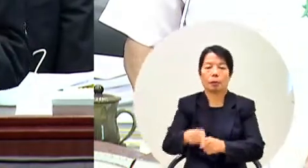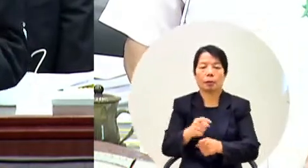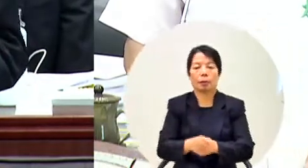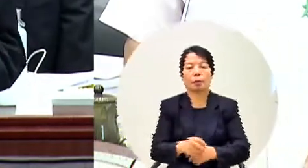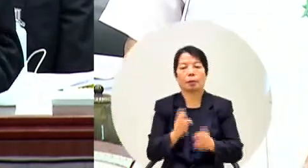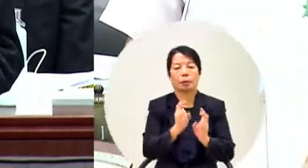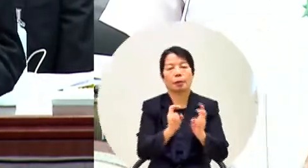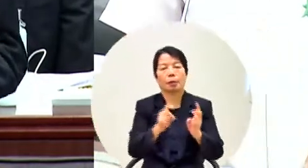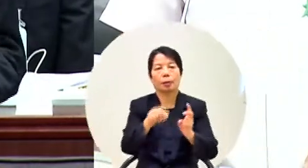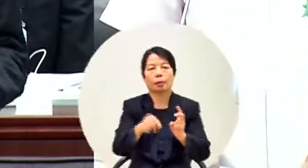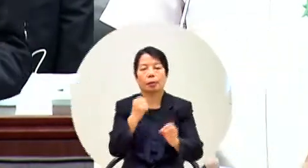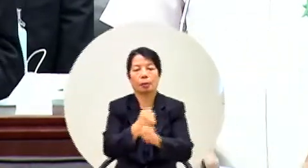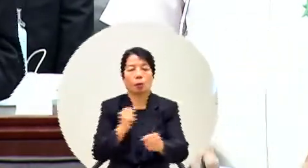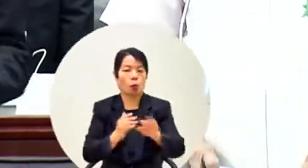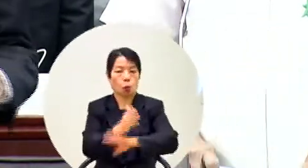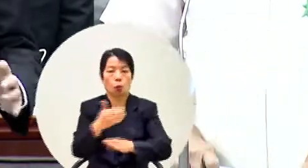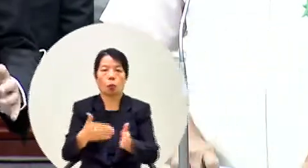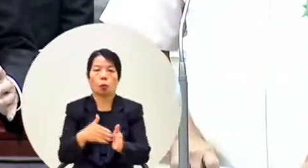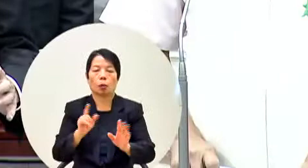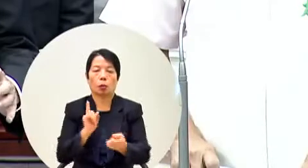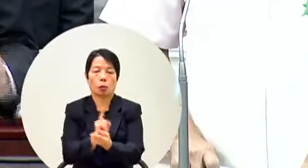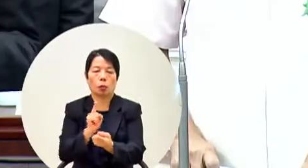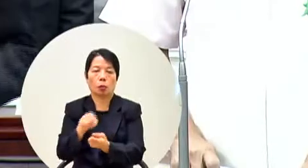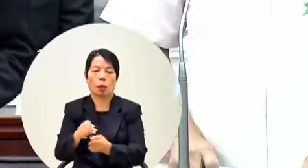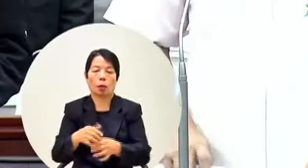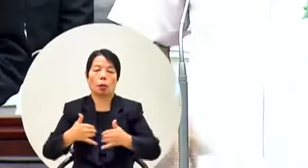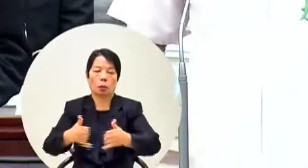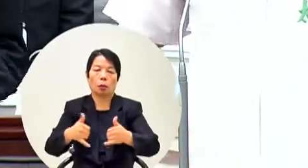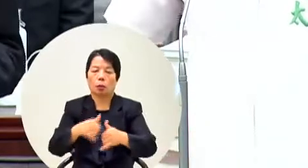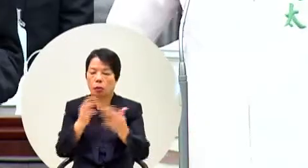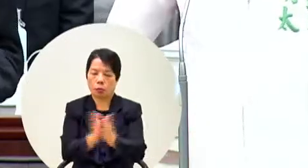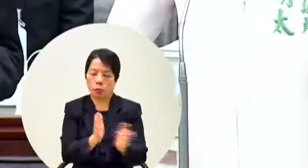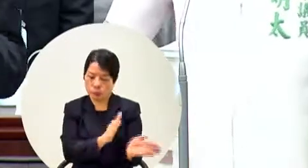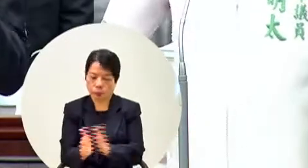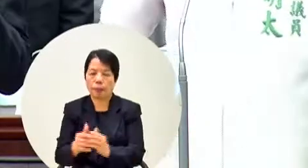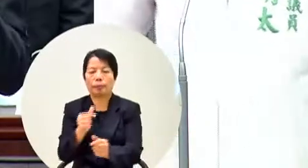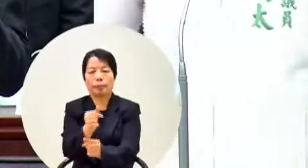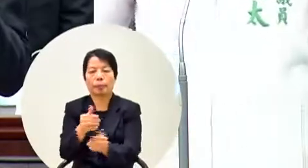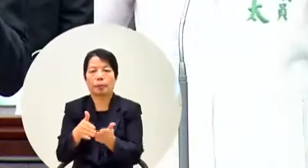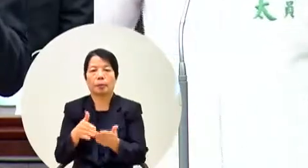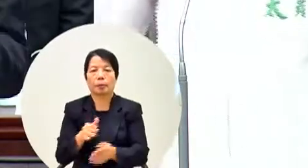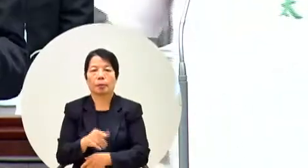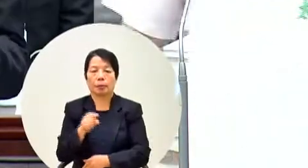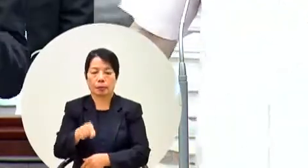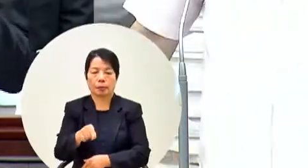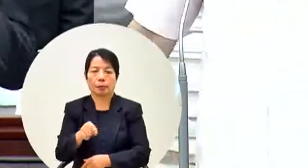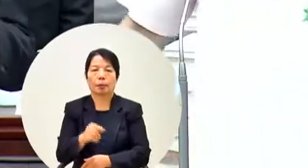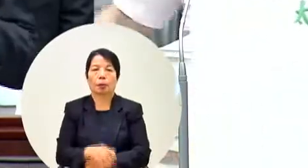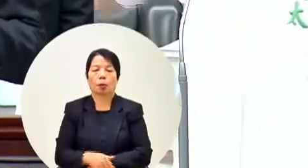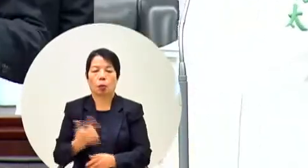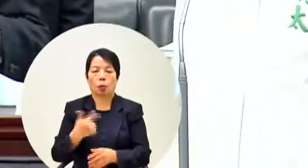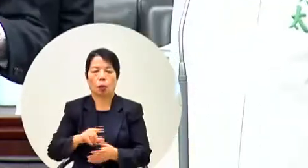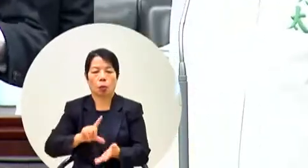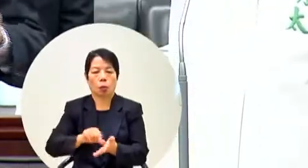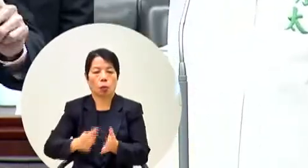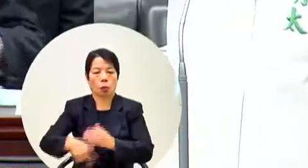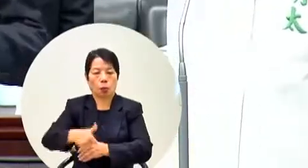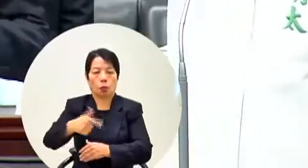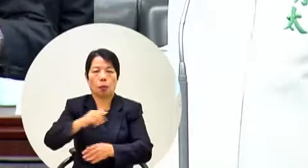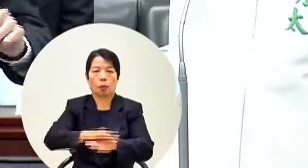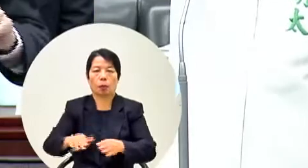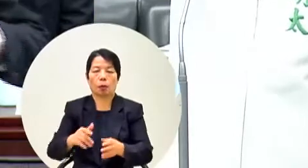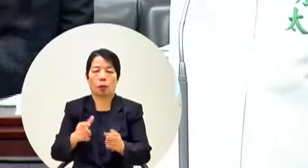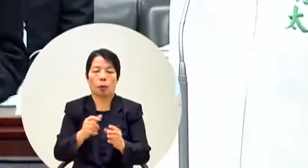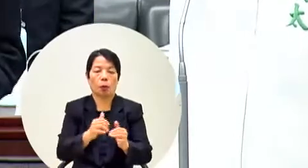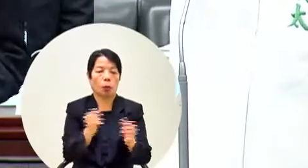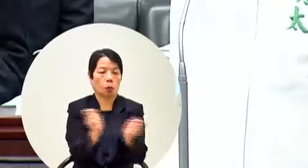所以捷运通过这，势必这咱整个道路要甲整理好势。这点我会加速来甲咱这居民